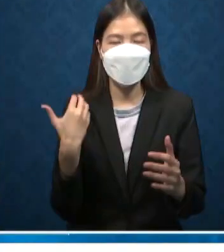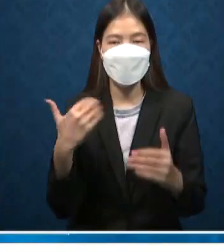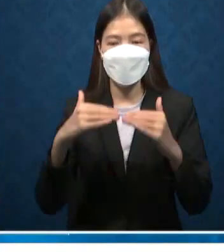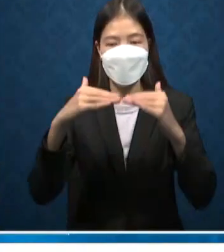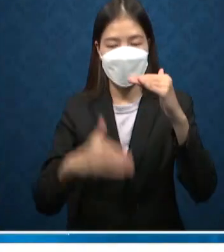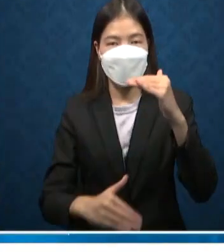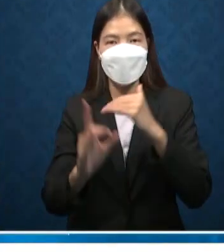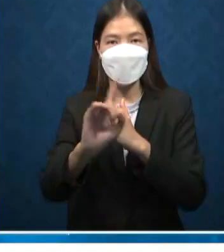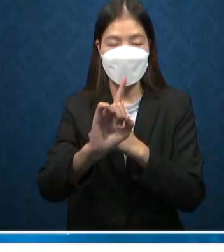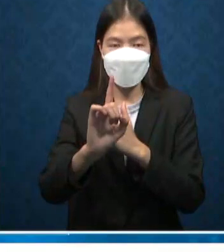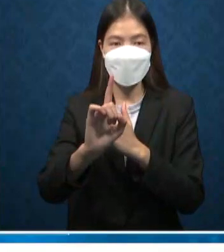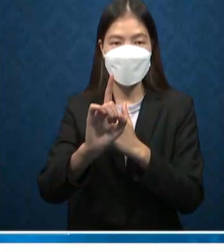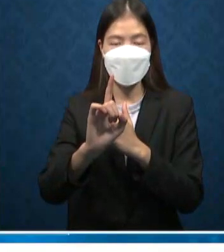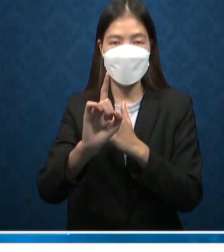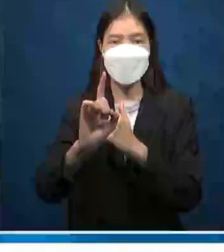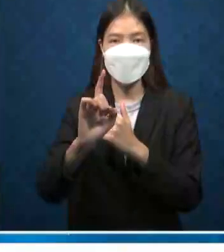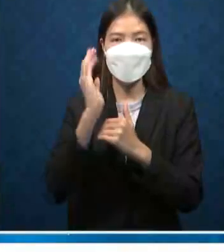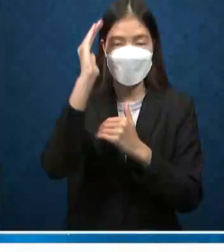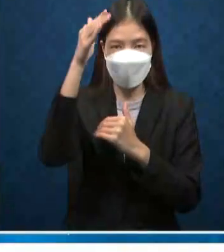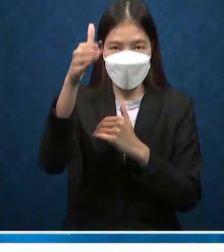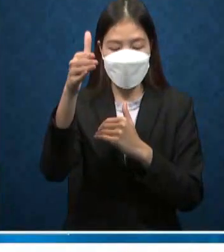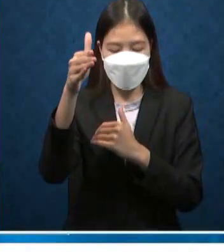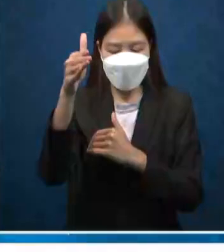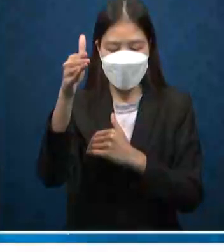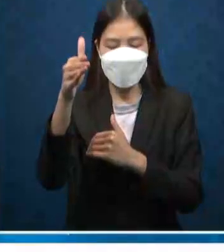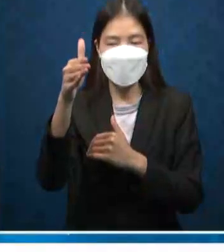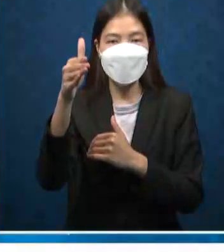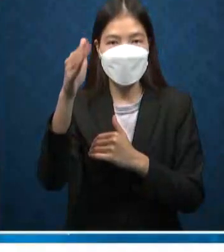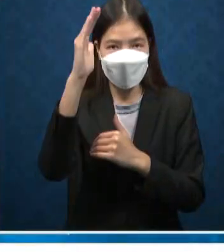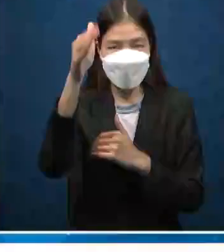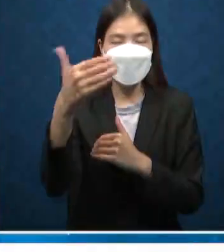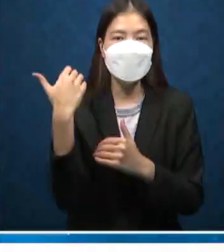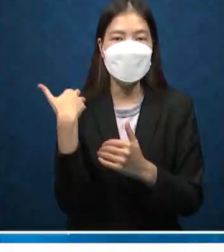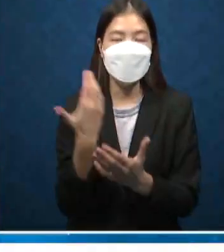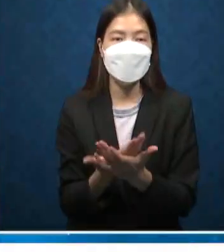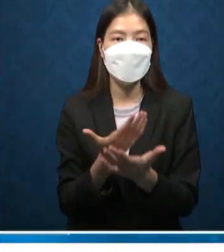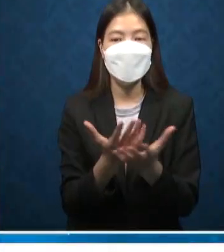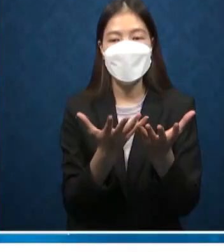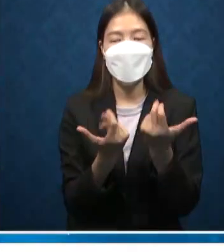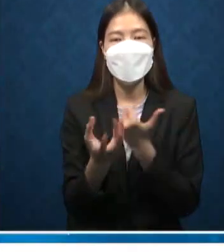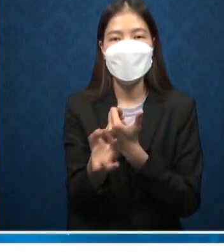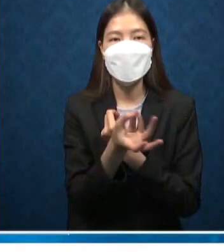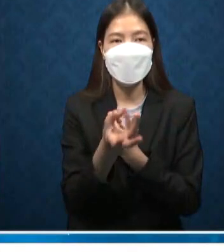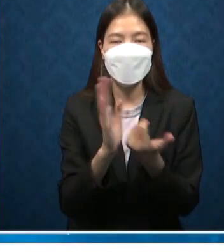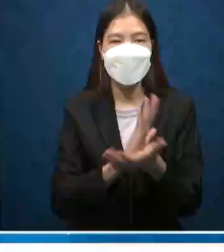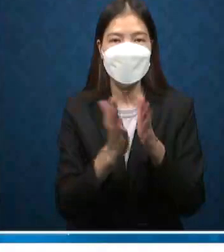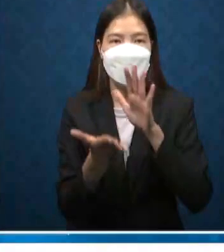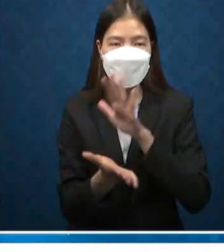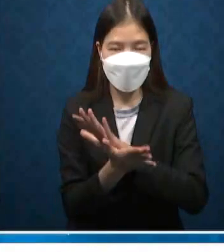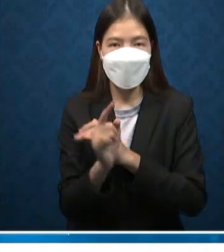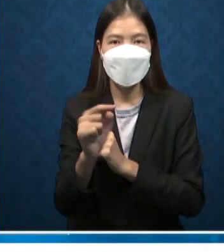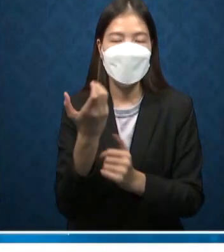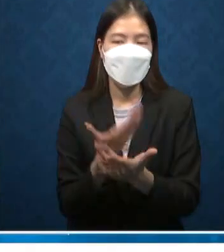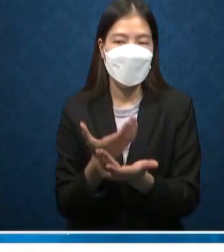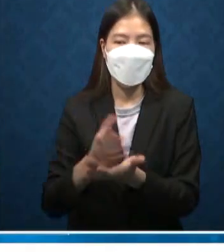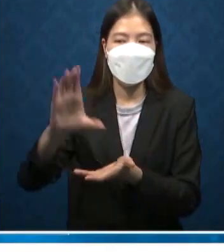ก็ต่อเมื่อในอนาคตนะครับก็ต่อเมื่อข้าราชการที่รับบำนาญเนี่ยจะลดน้อยลงซึ่งเปลี่ยนไปเป็นการรับเงินจากกอง